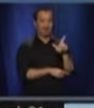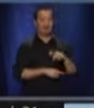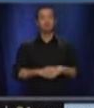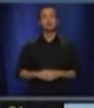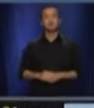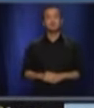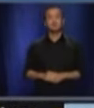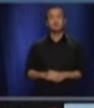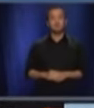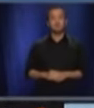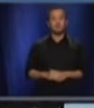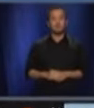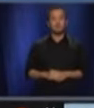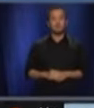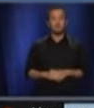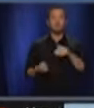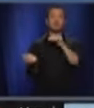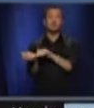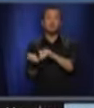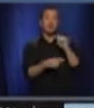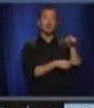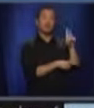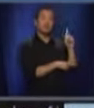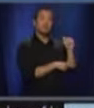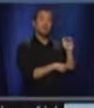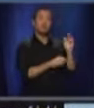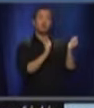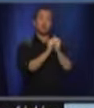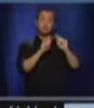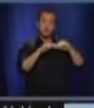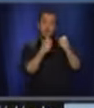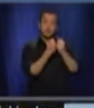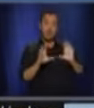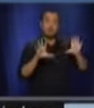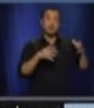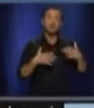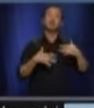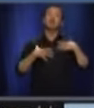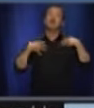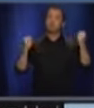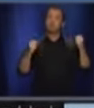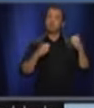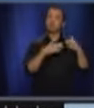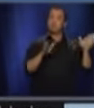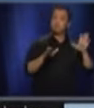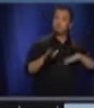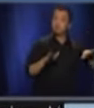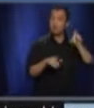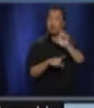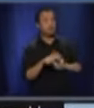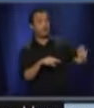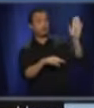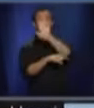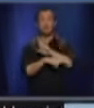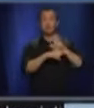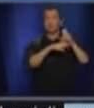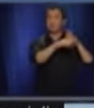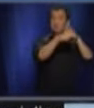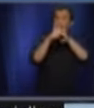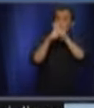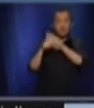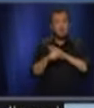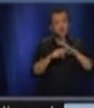Dr. Avec son équipe de la santé publique, le Dr. Arruda a passé les derniers jours à analyser